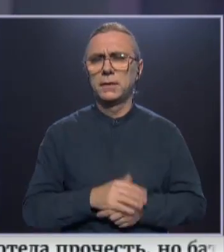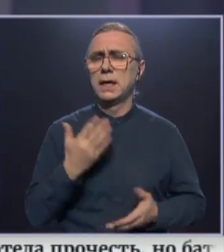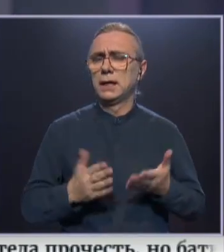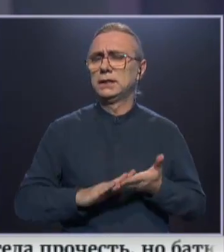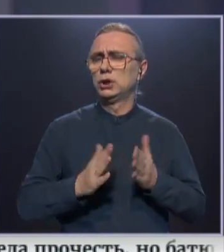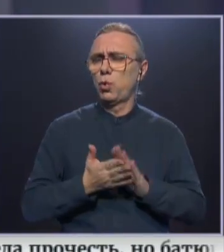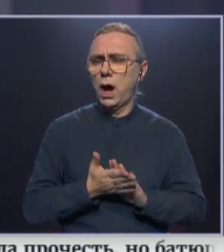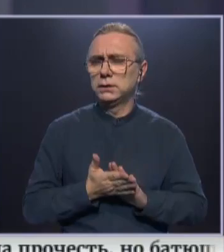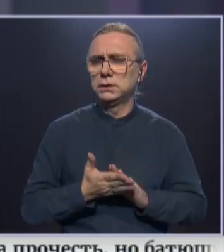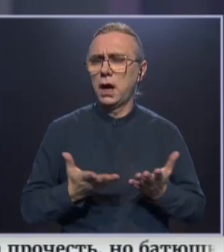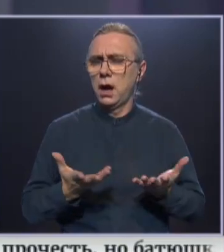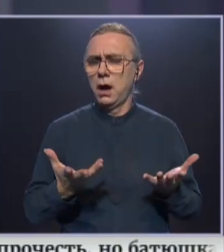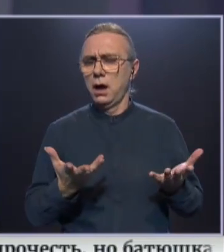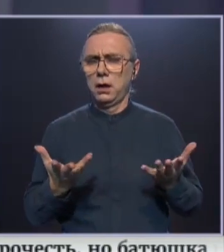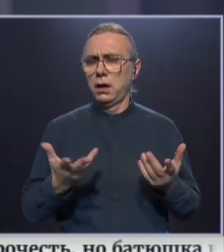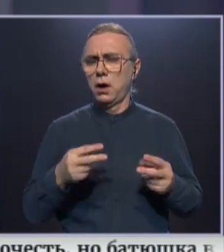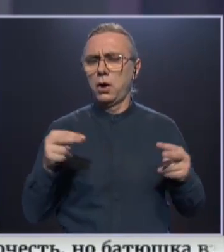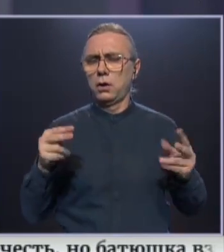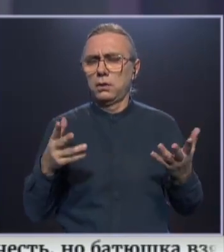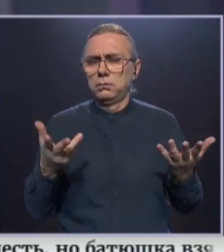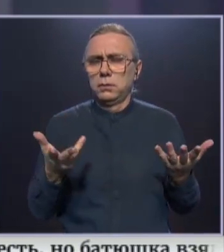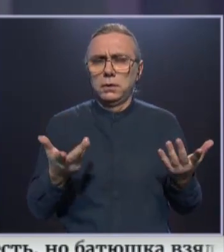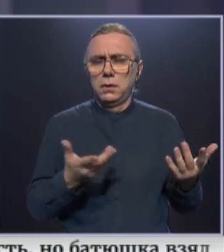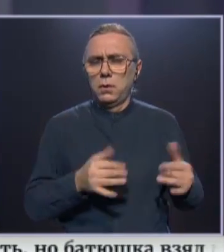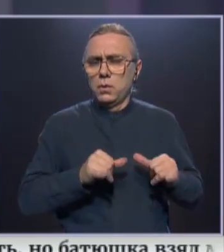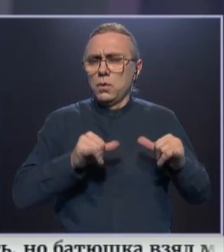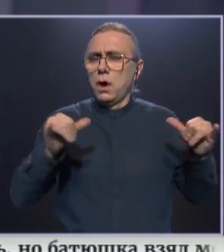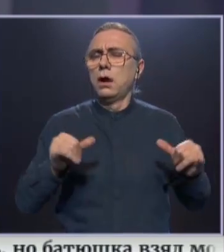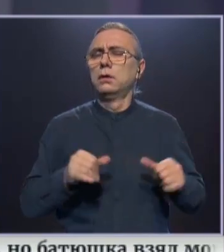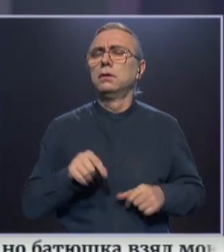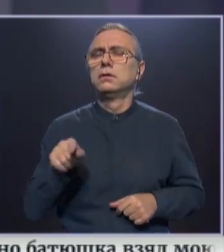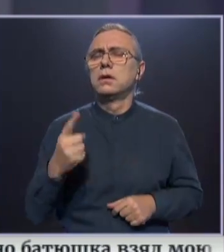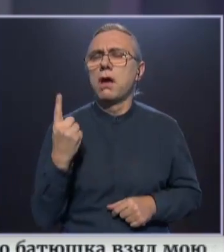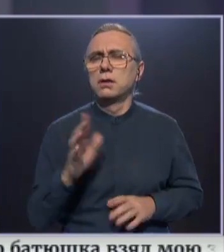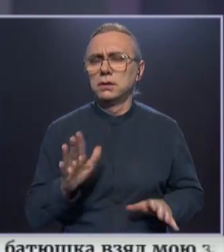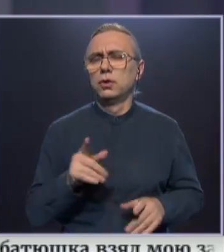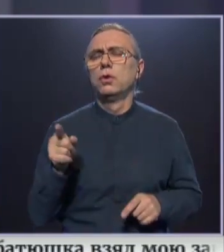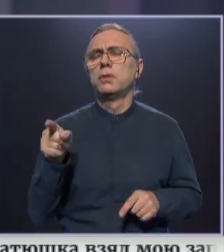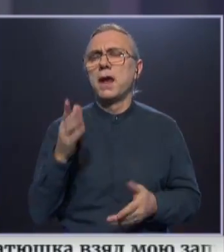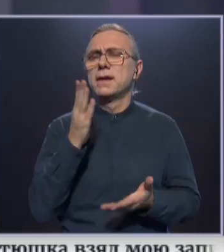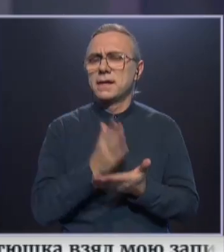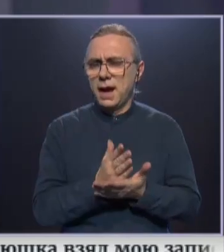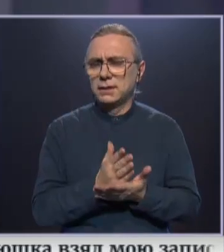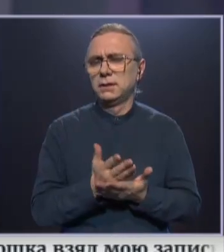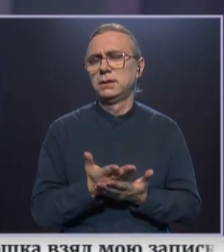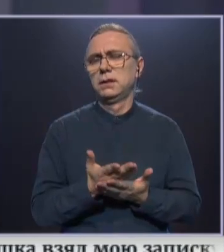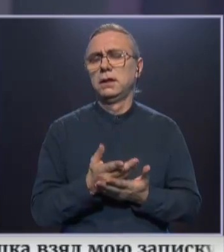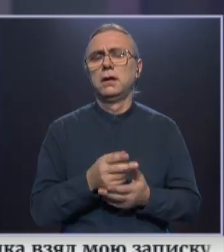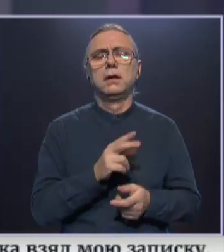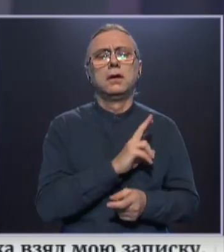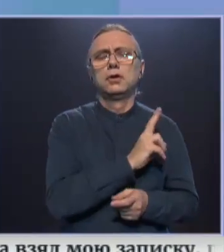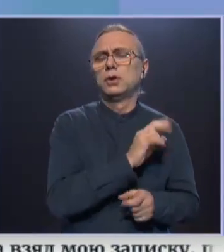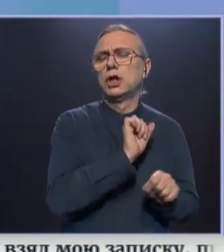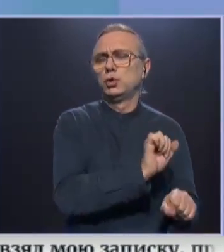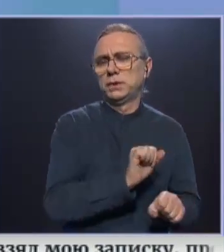ситуацию гласной, не бойся об этом говорить, не молчи. Ты не один, за тебя есть кому заступиться. Просто не сиди и не бойся. Вот батюшка все